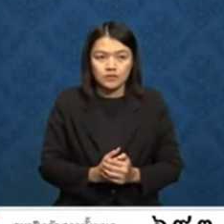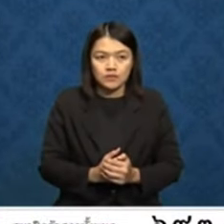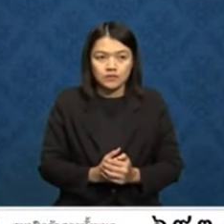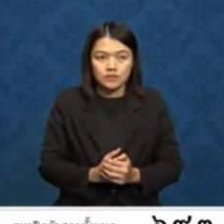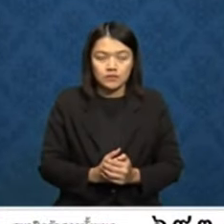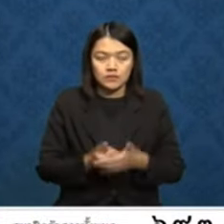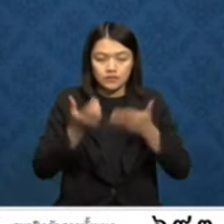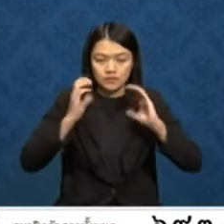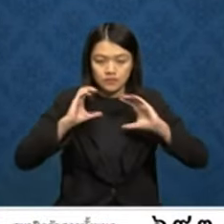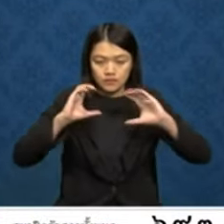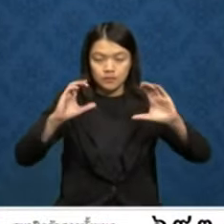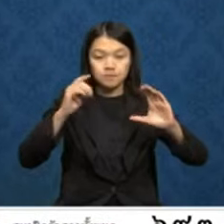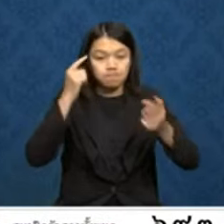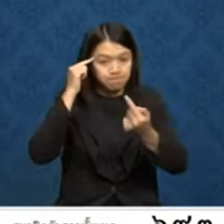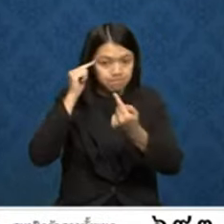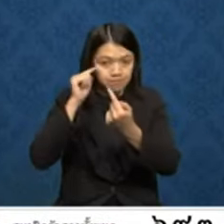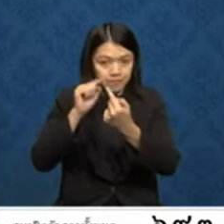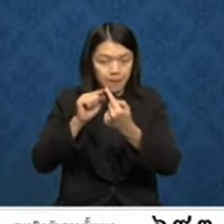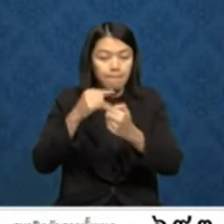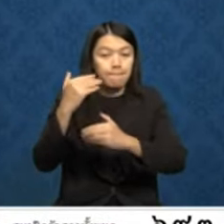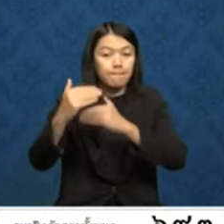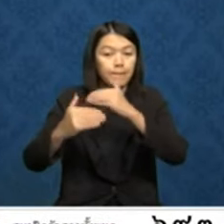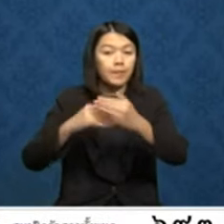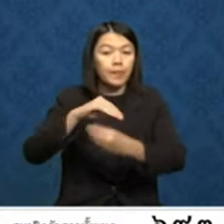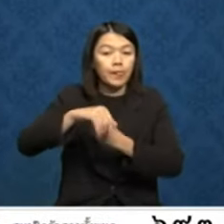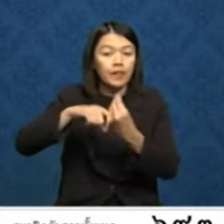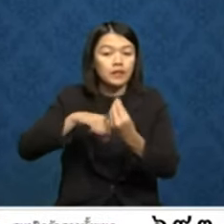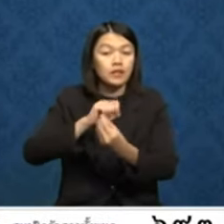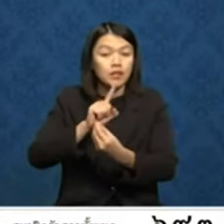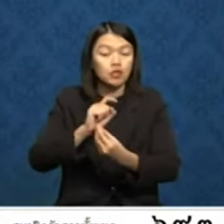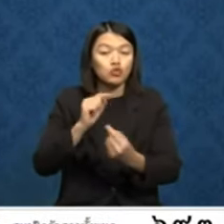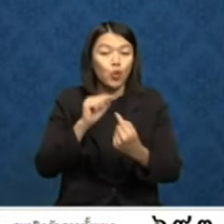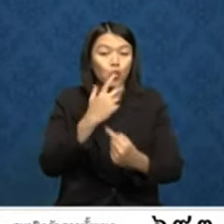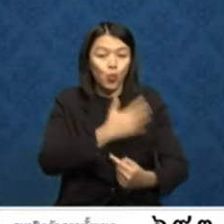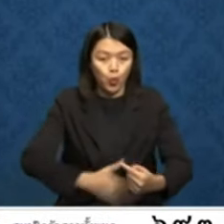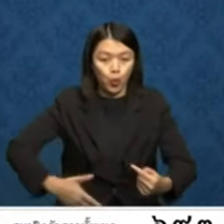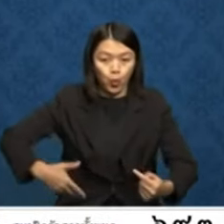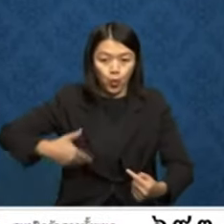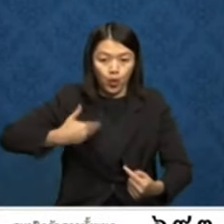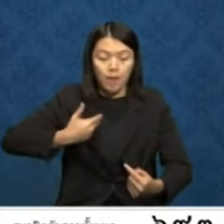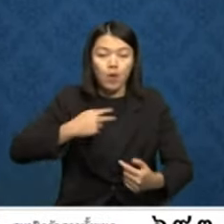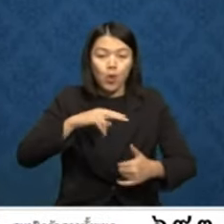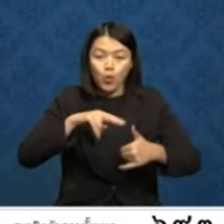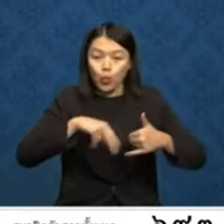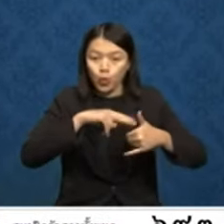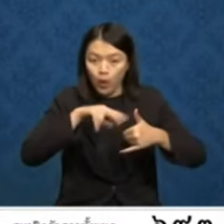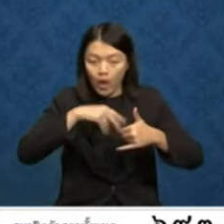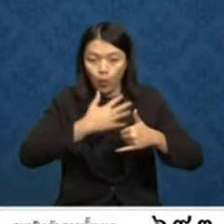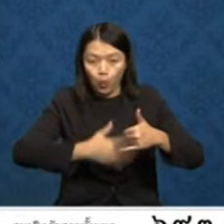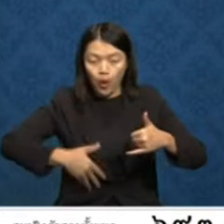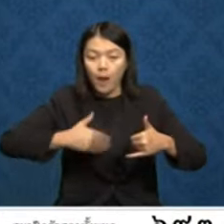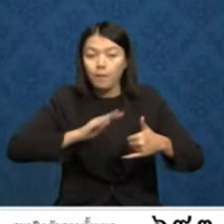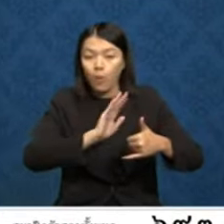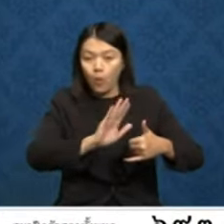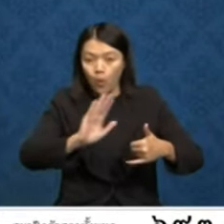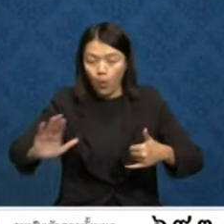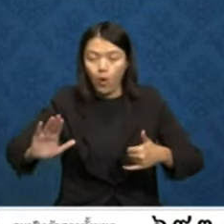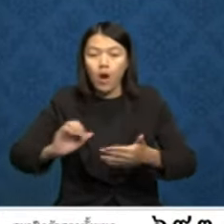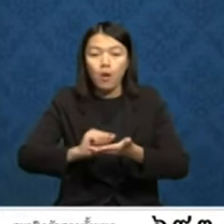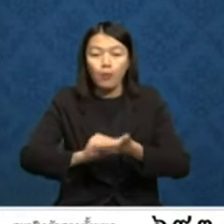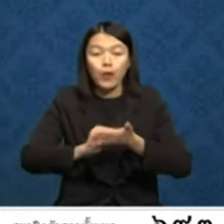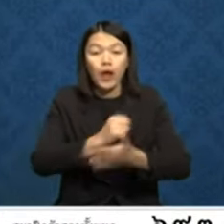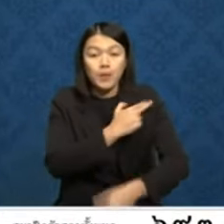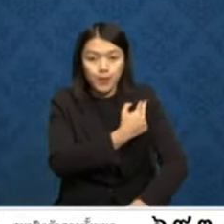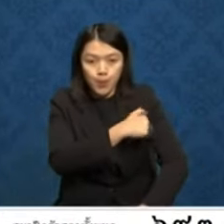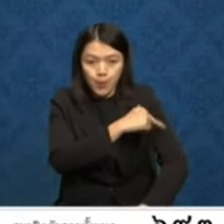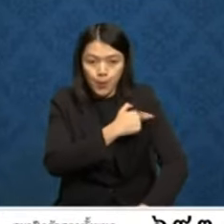รัฐบาลจะมุ่งเน้นการพัฒนาเศรษฐกิจสุขภาพ Care and Wellness Economy และบริการทางการแ